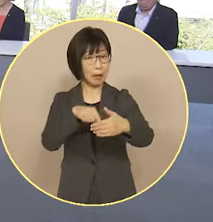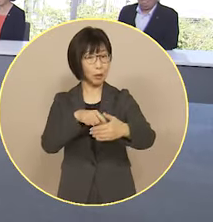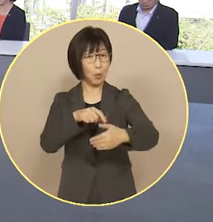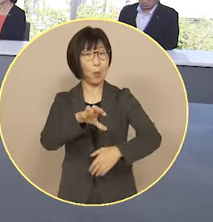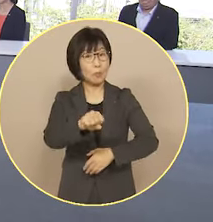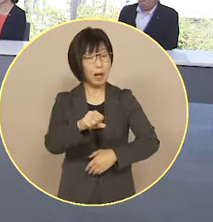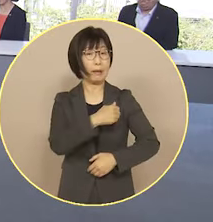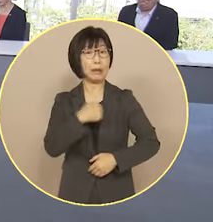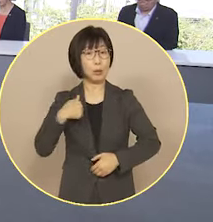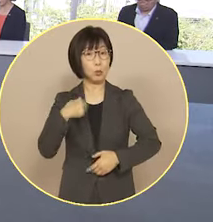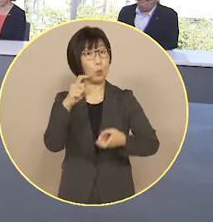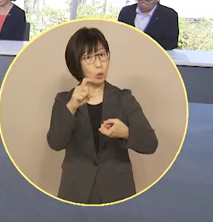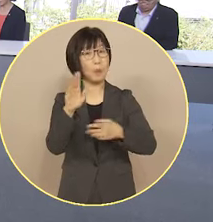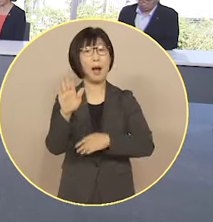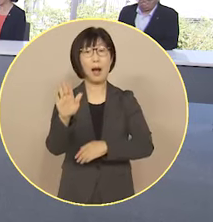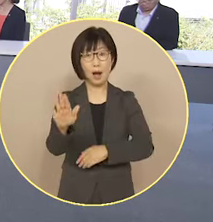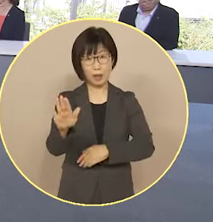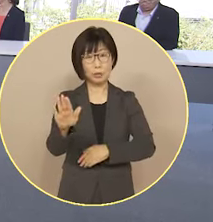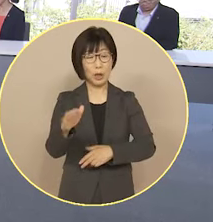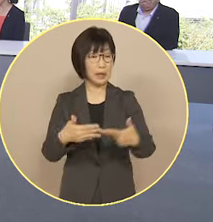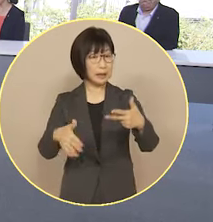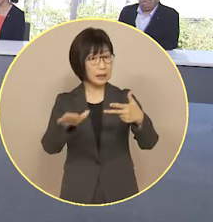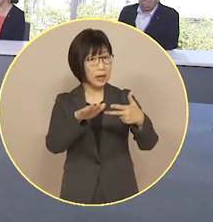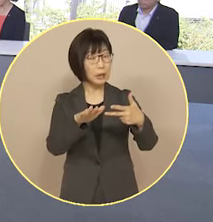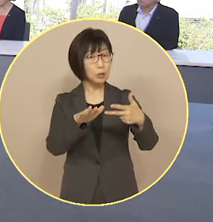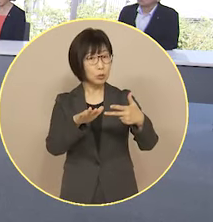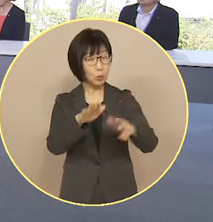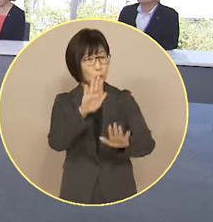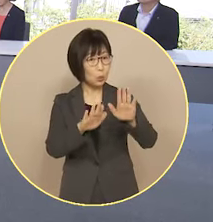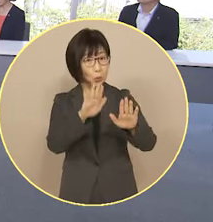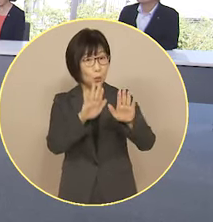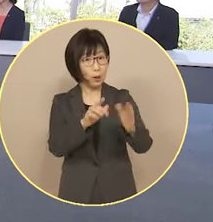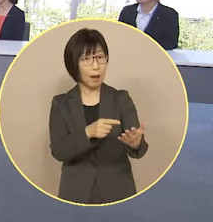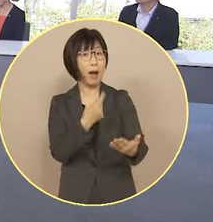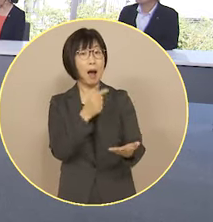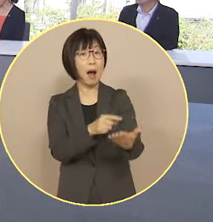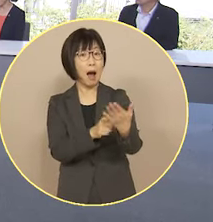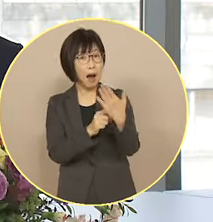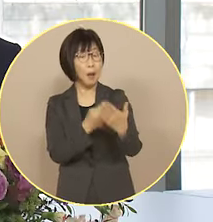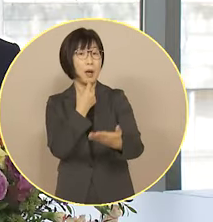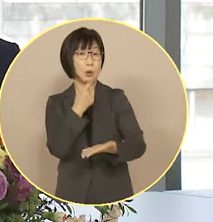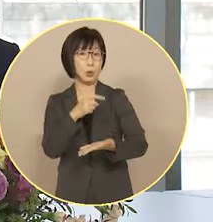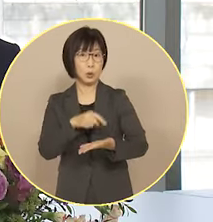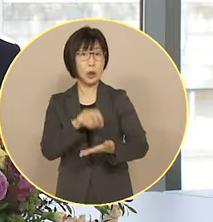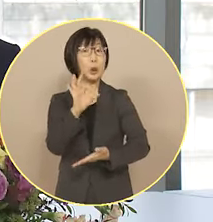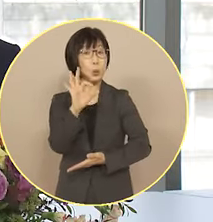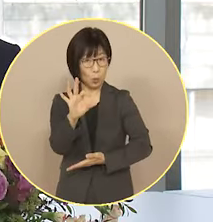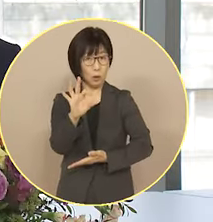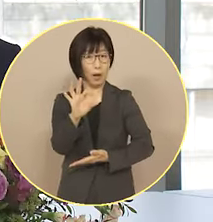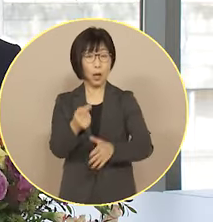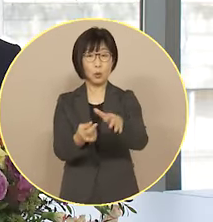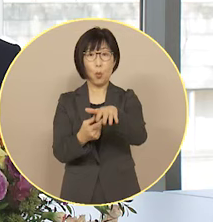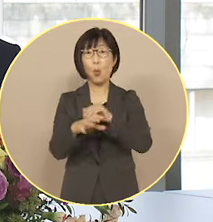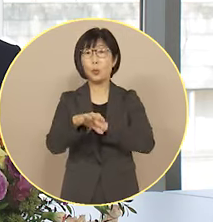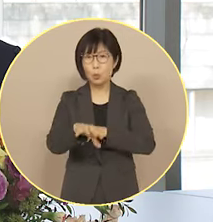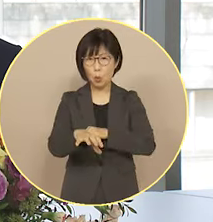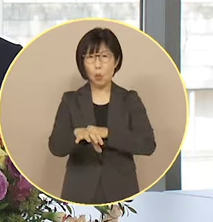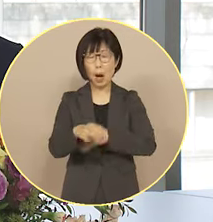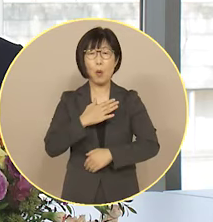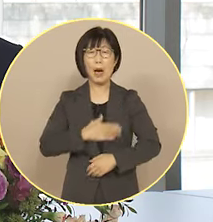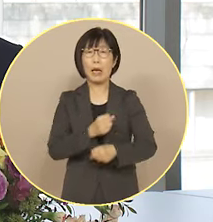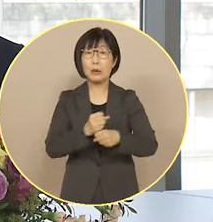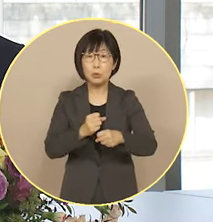ようにその施設の考えや姿勢が出てきやすいまこのトイレという考え方ま特に補助という気づきにくい場所